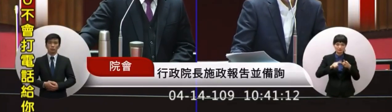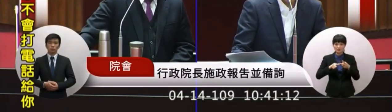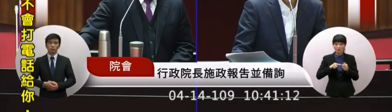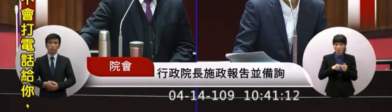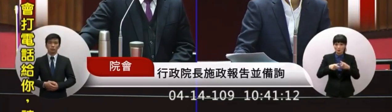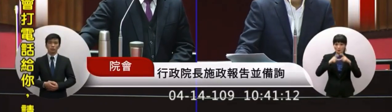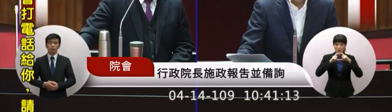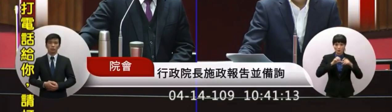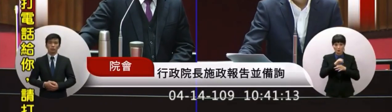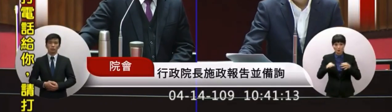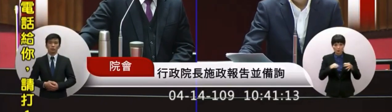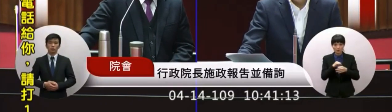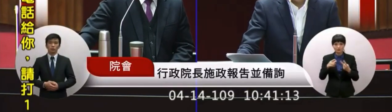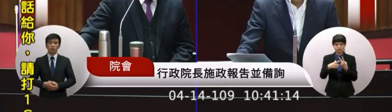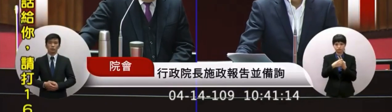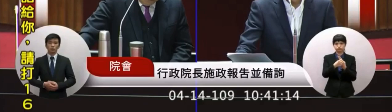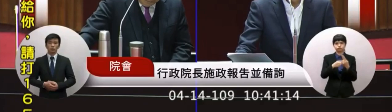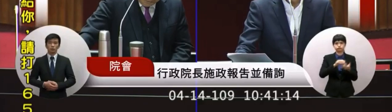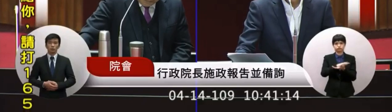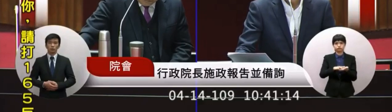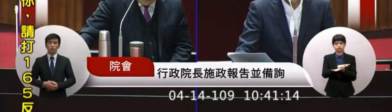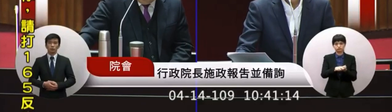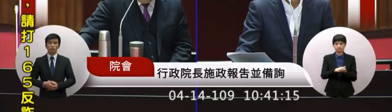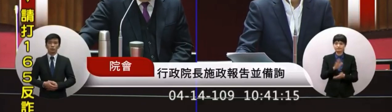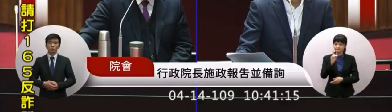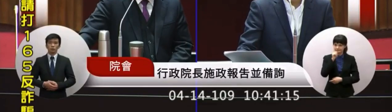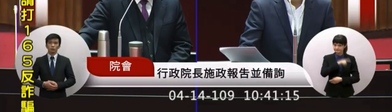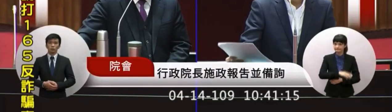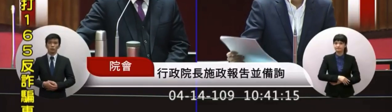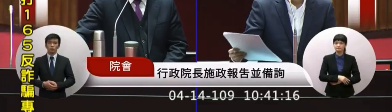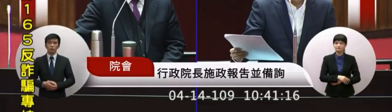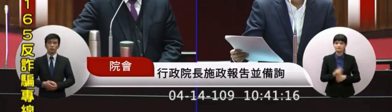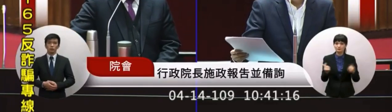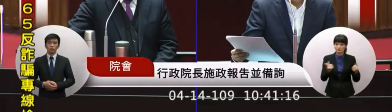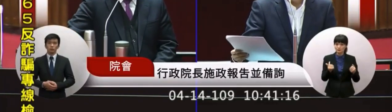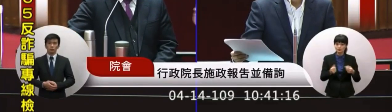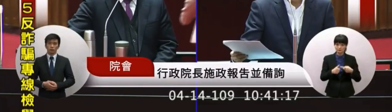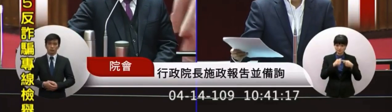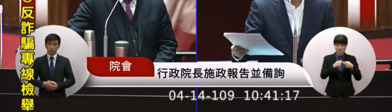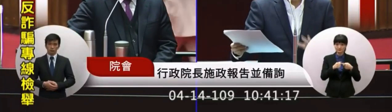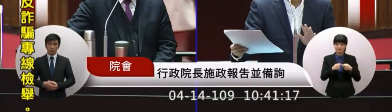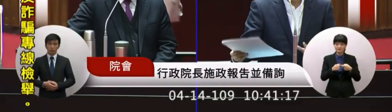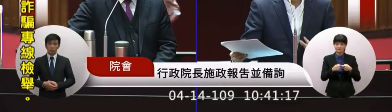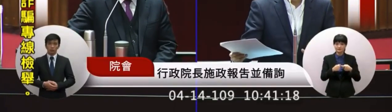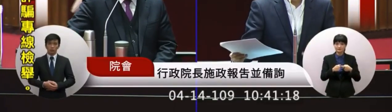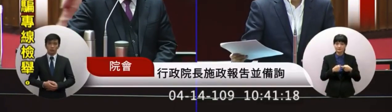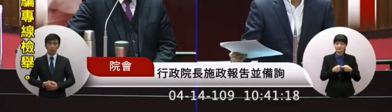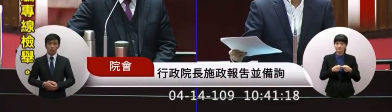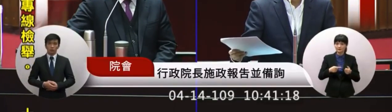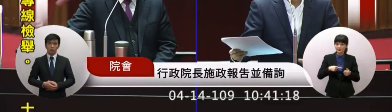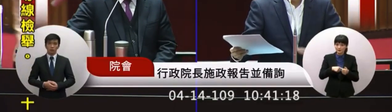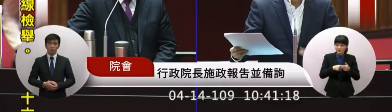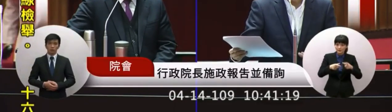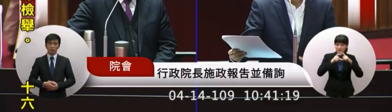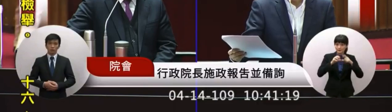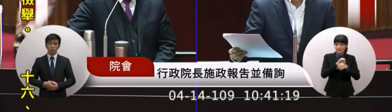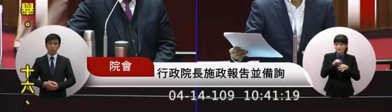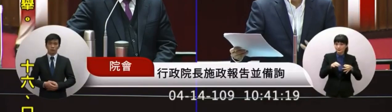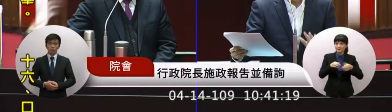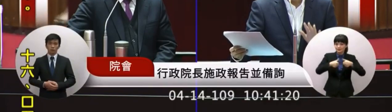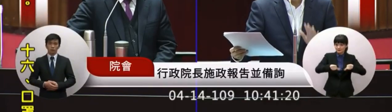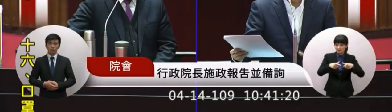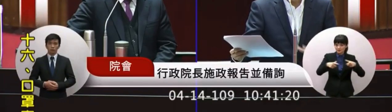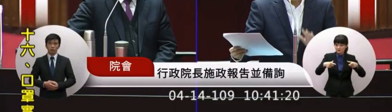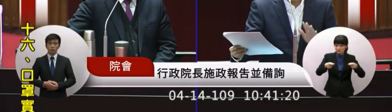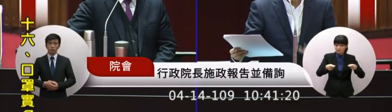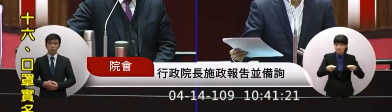起。我们有提出相对应的一些计划，比如说是振兴的抵用券，那试用的时间我们都知道应